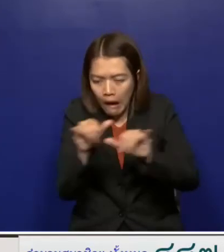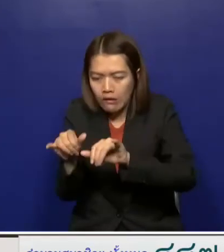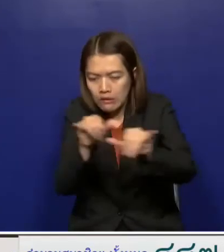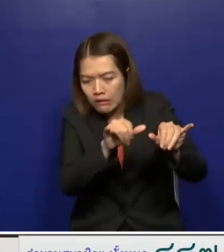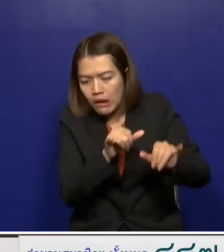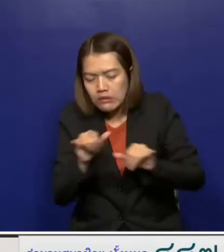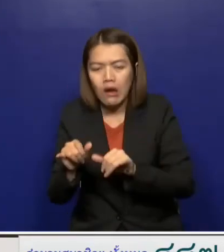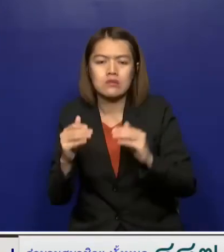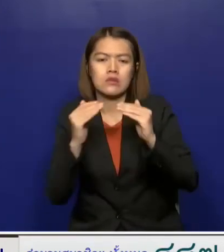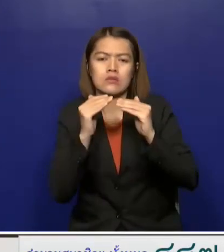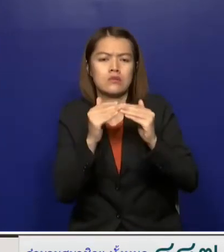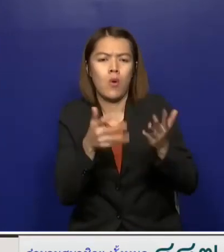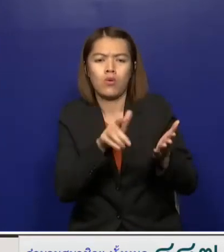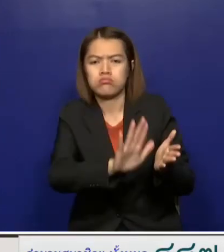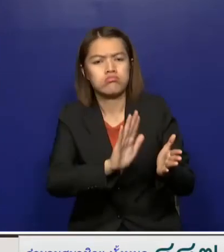มี สิทธิ์ อะไร เลย